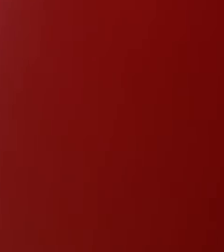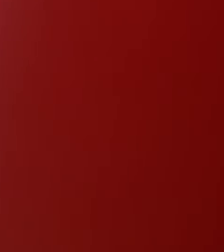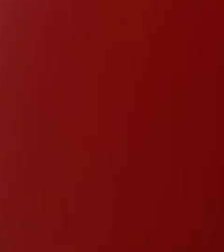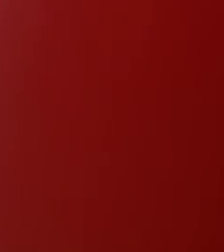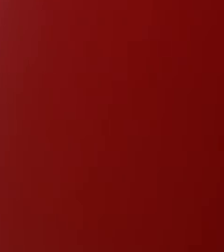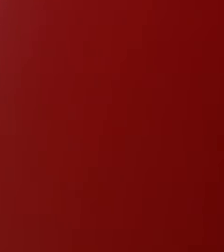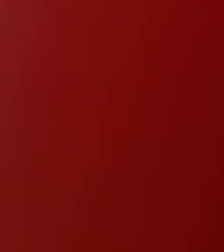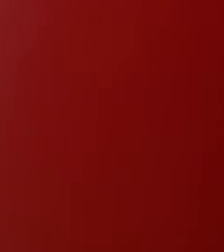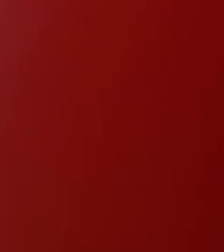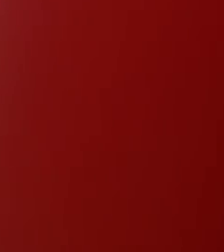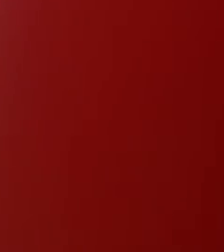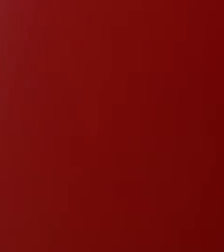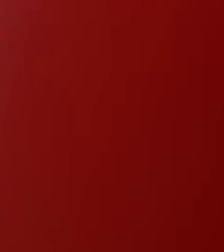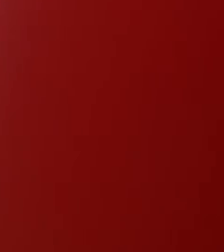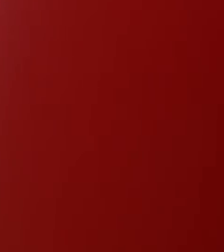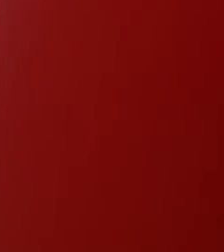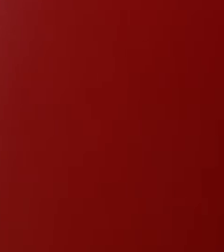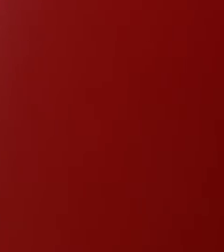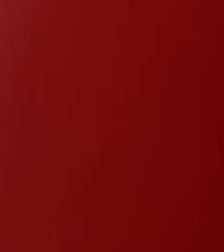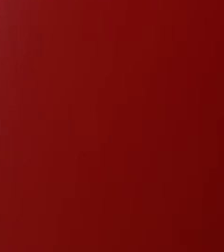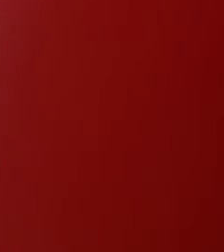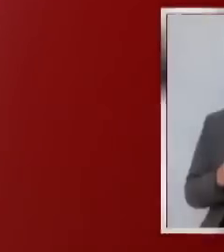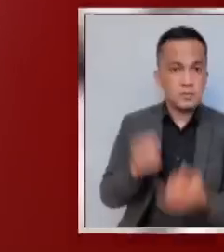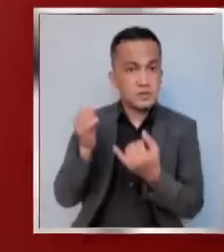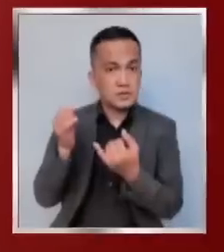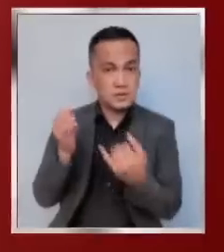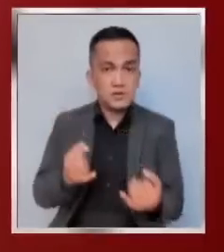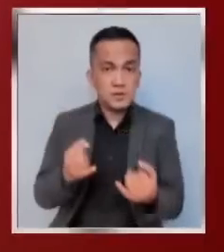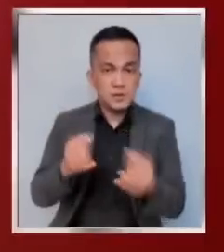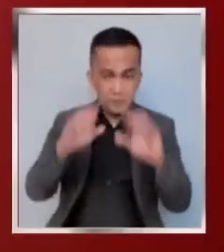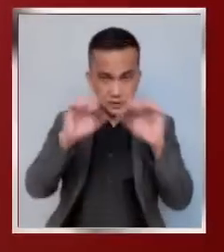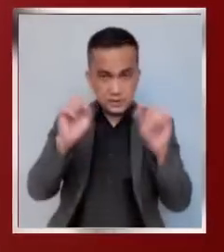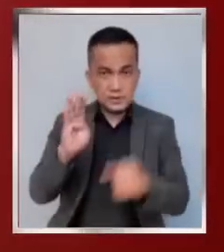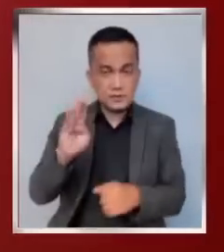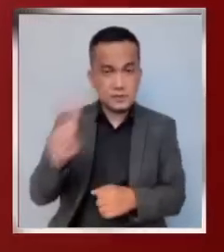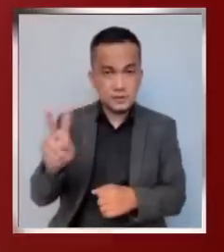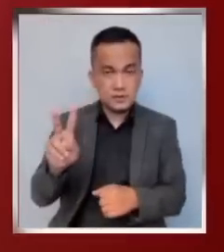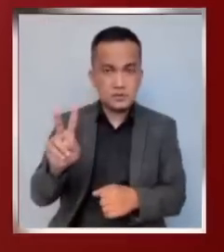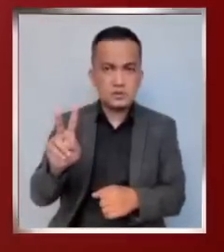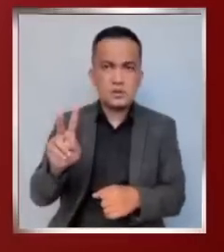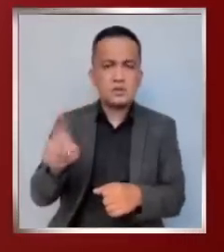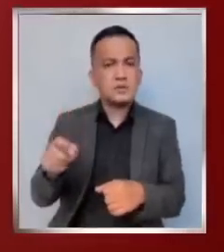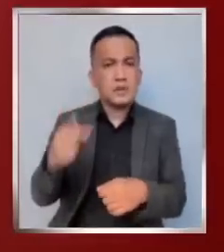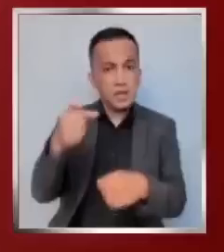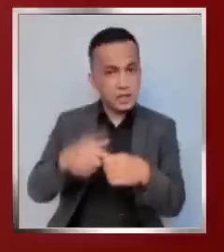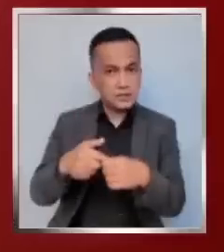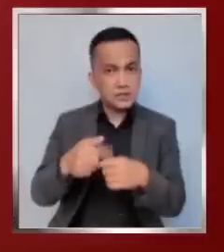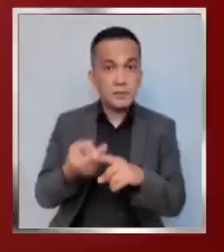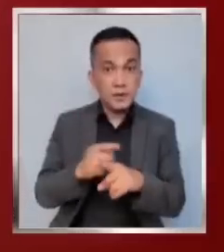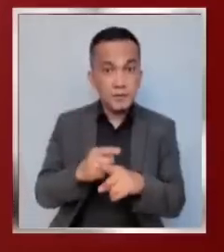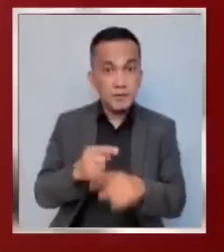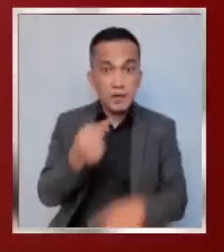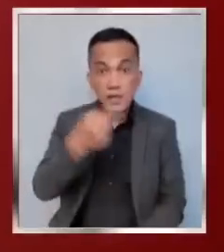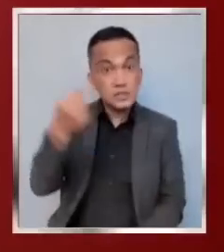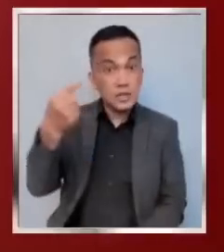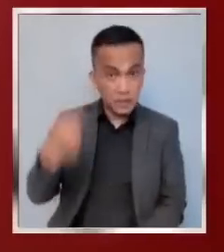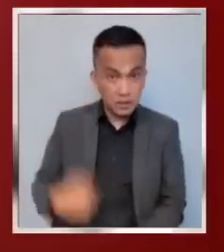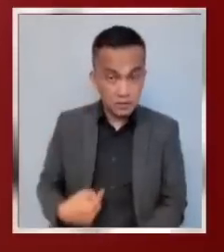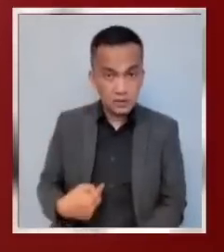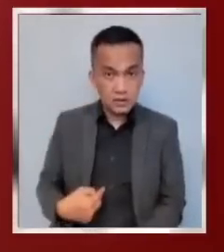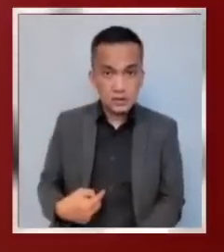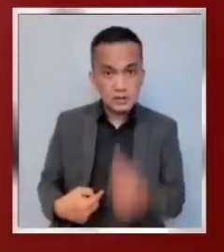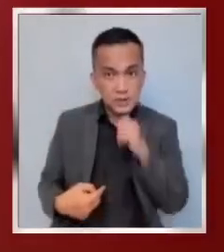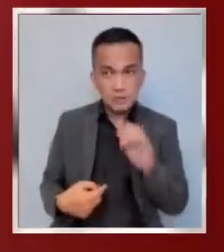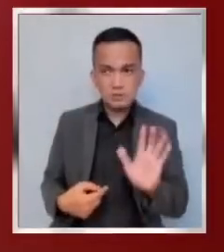Nais daw mag-angkat ni Pangulong Bongbong Marcos ng produktong petrolyo mula sa Russia. Hindi na lang daw kasi dapat sa